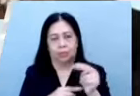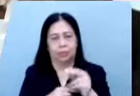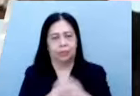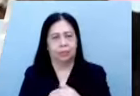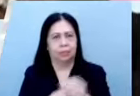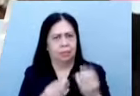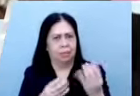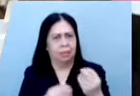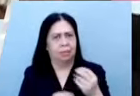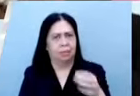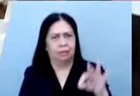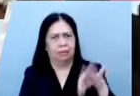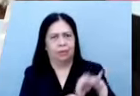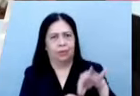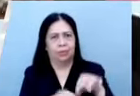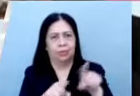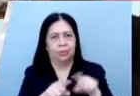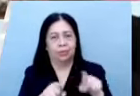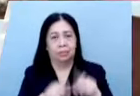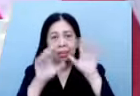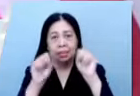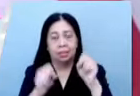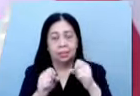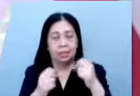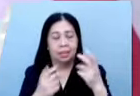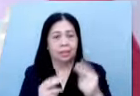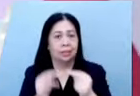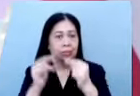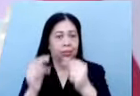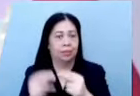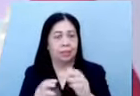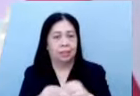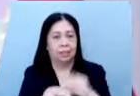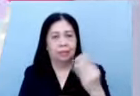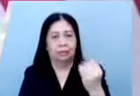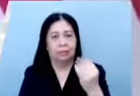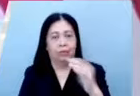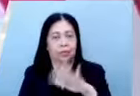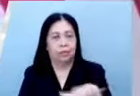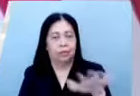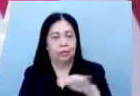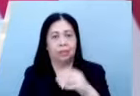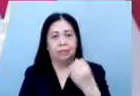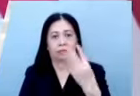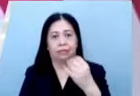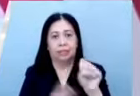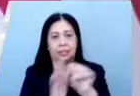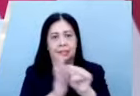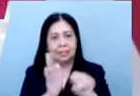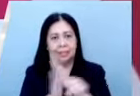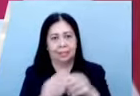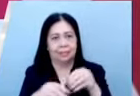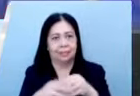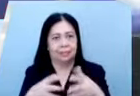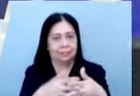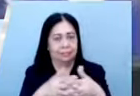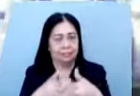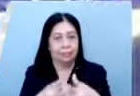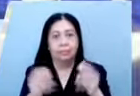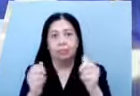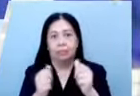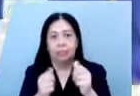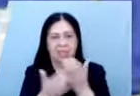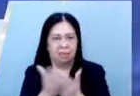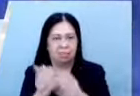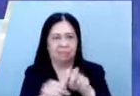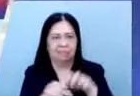Trump bilang presidential candidate ng partido sa 14 sa 15 estado sa Amerika. Kasaba niyan, umatras na si